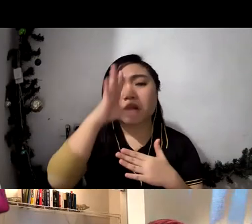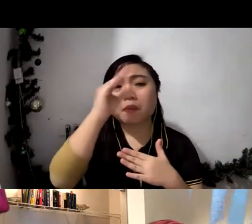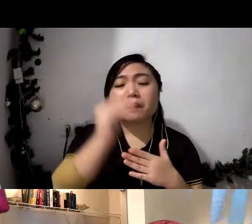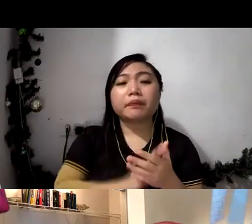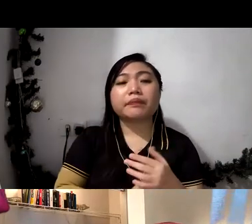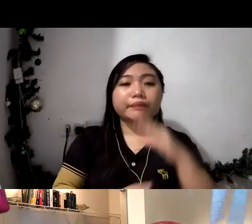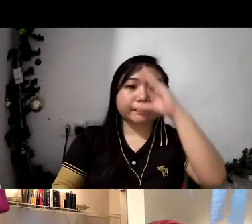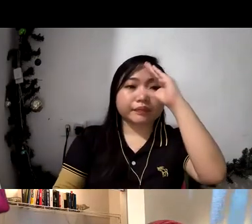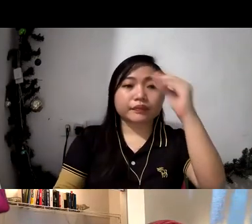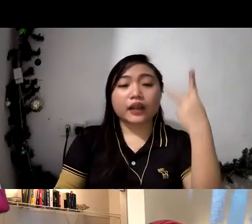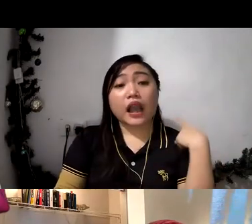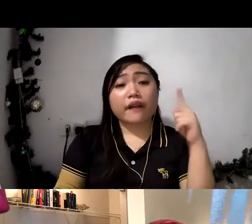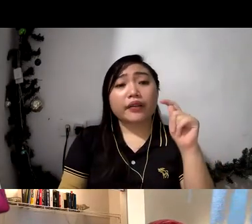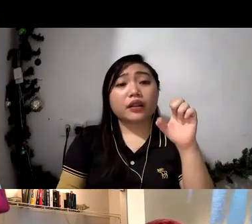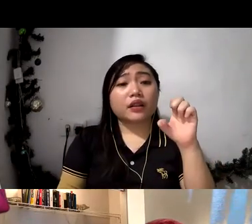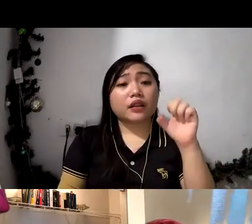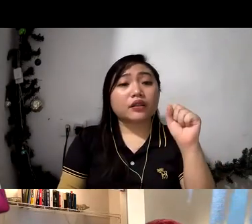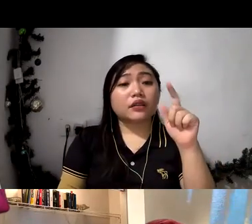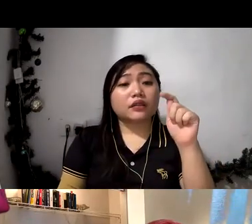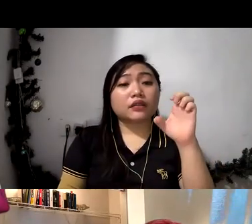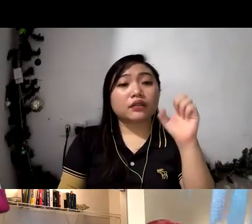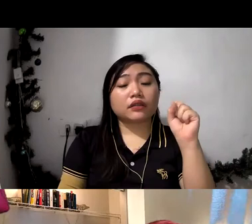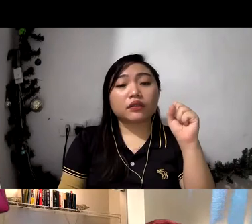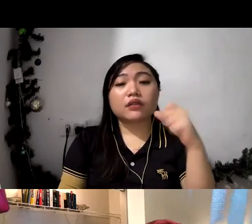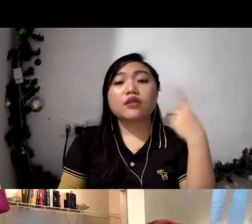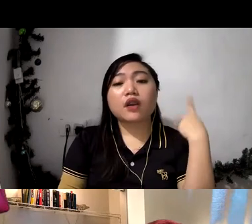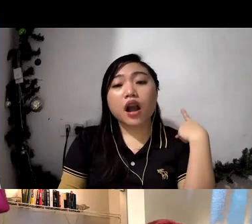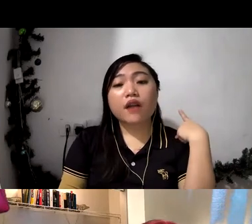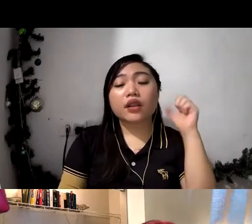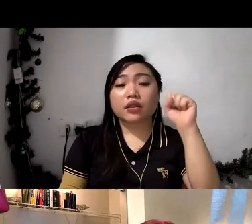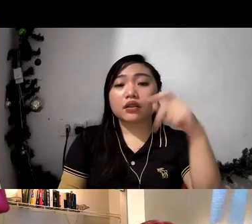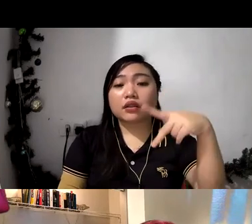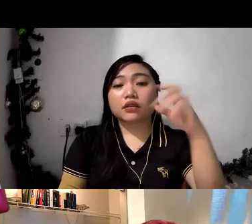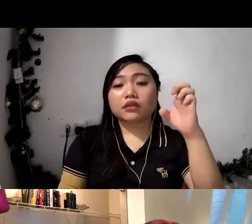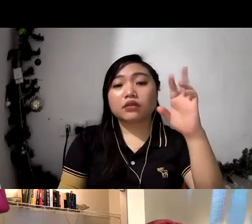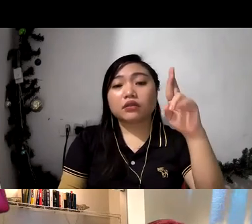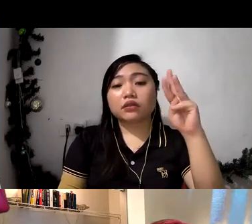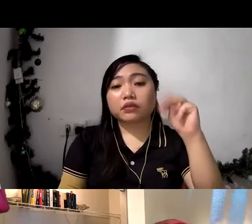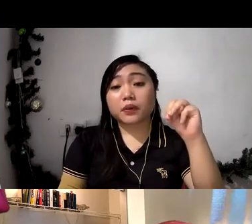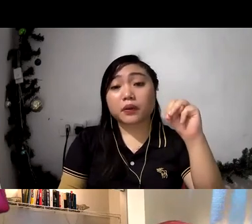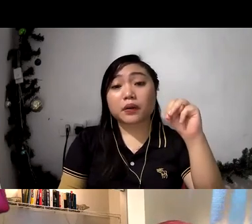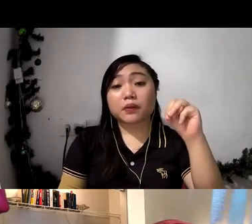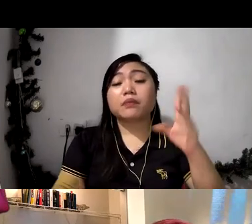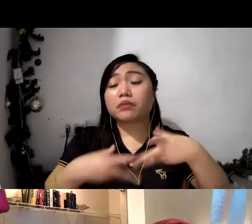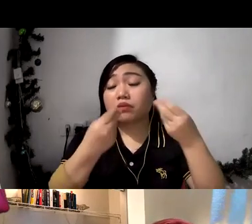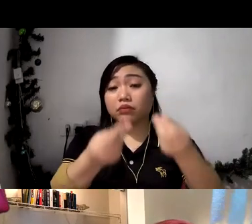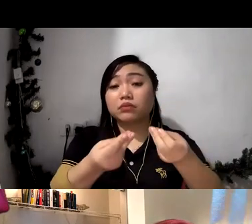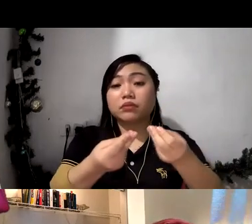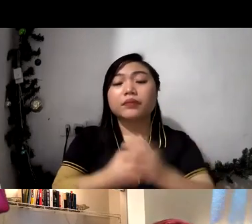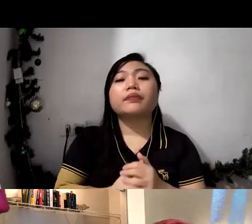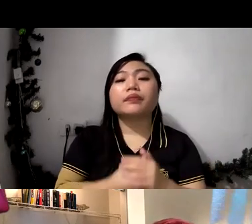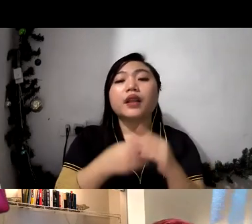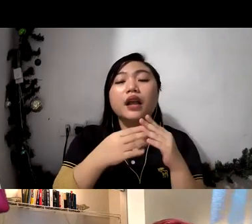siya ay may testes, no? Yung related to sperm production, pwedeng isa sa kanyang biological health